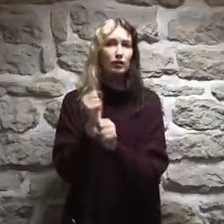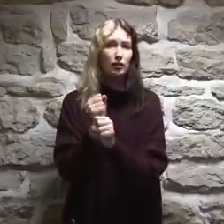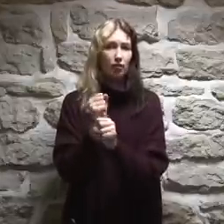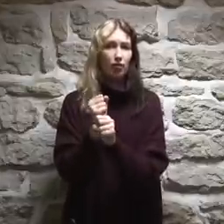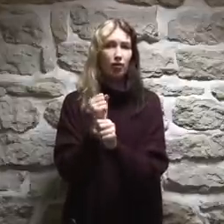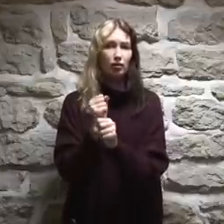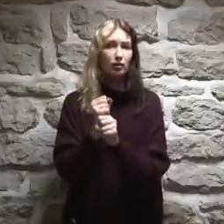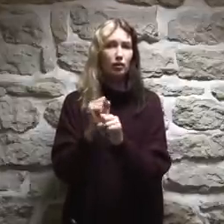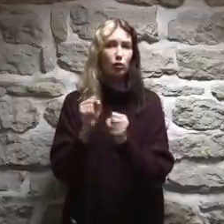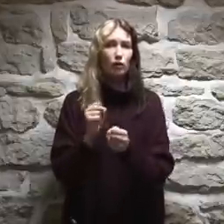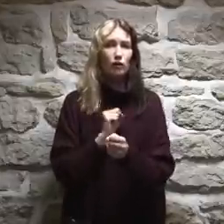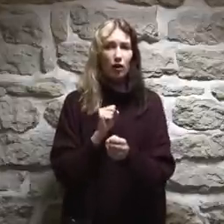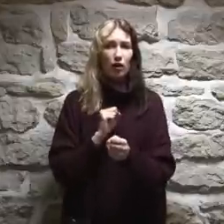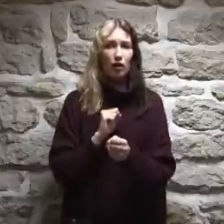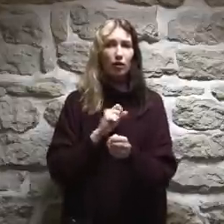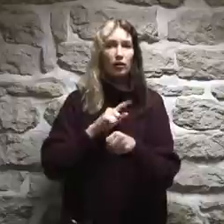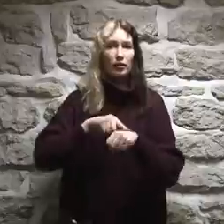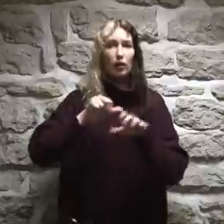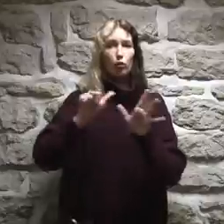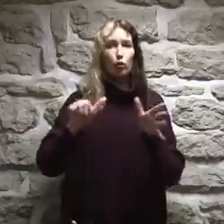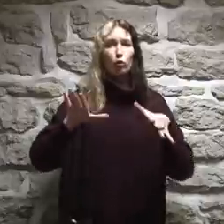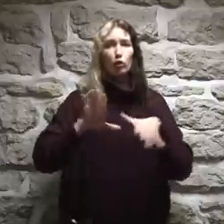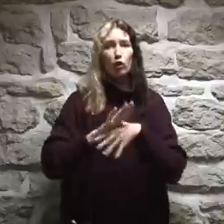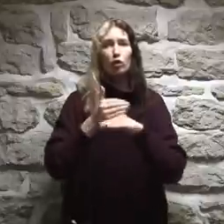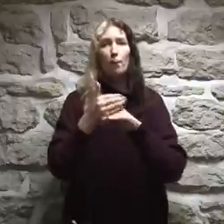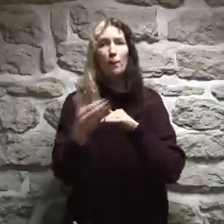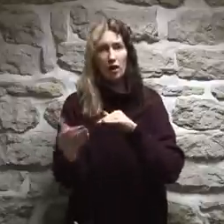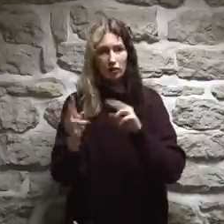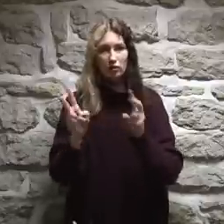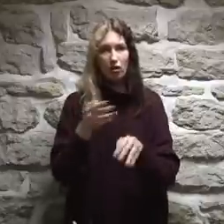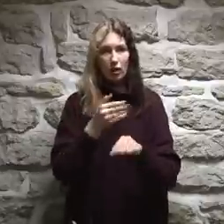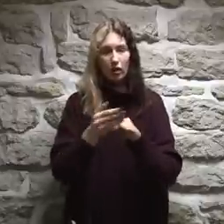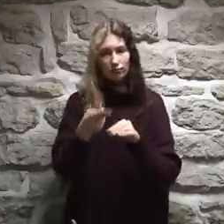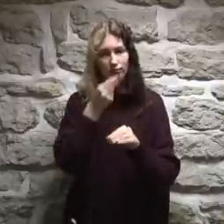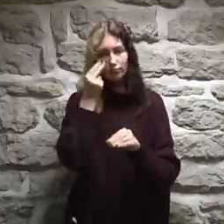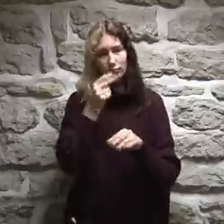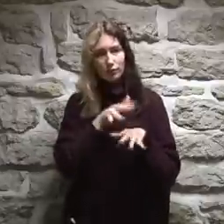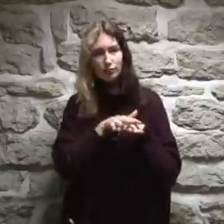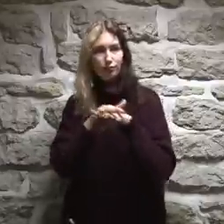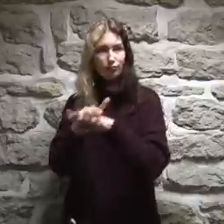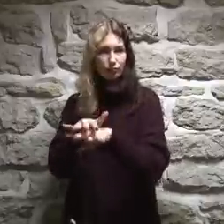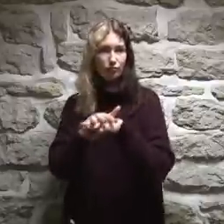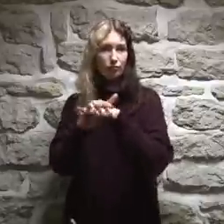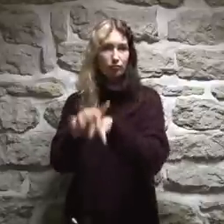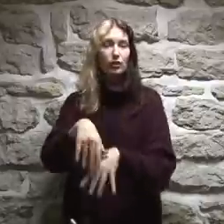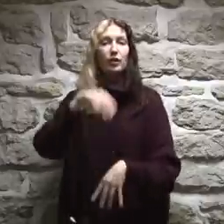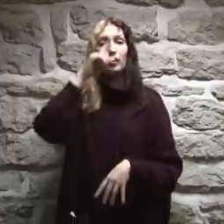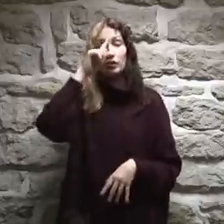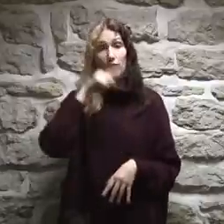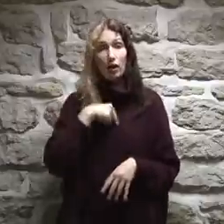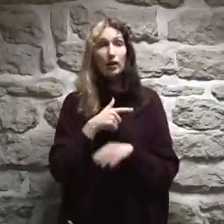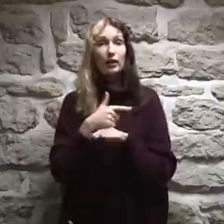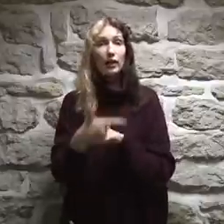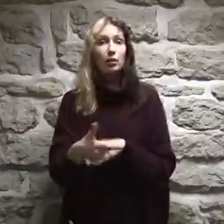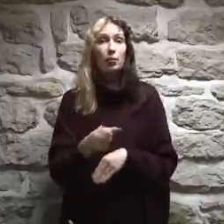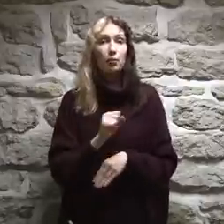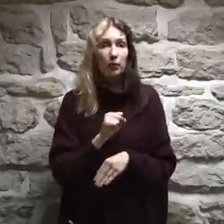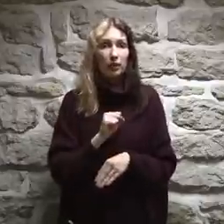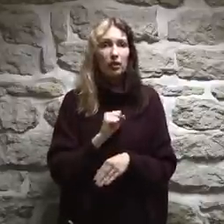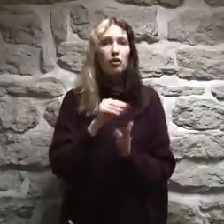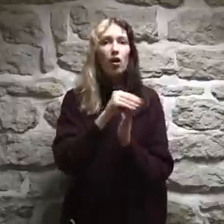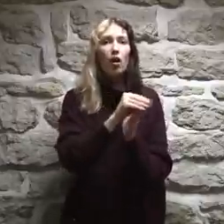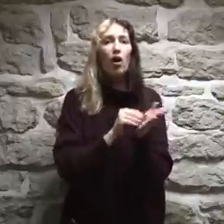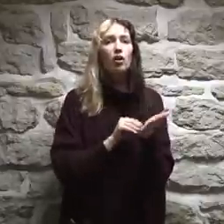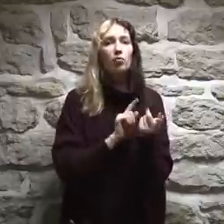kella 18. Me teame praegu, et selle hilinemise aluseks on aegunud